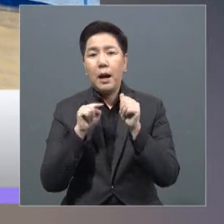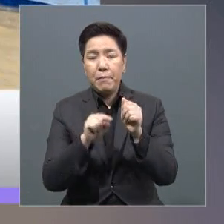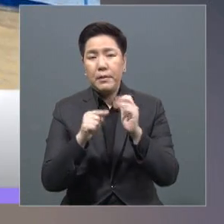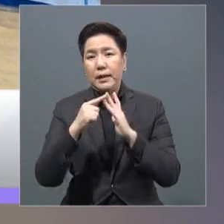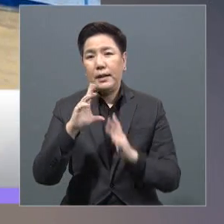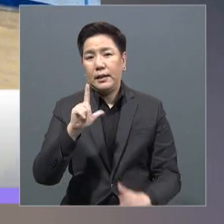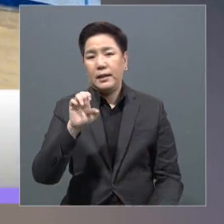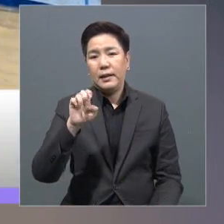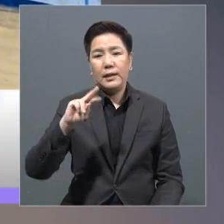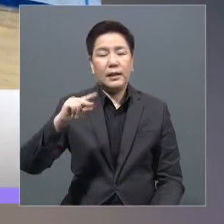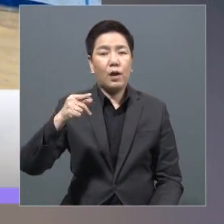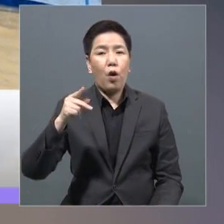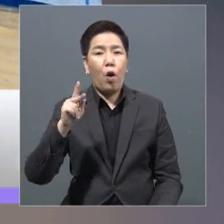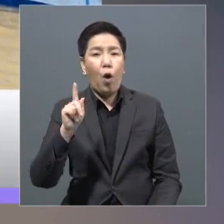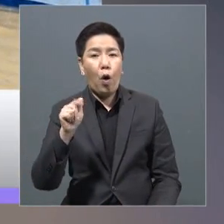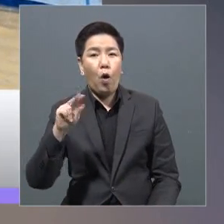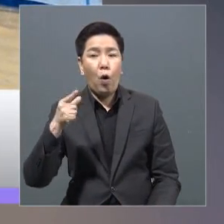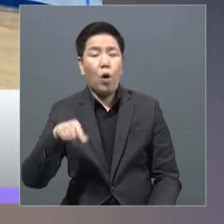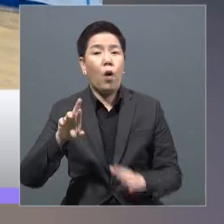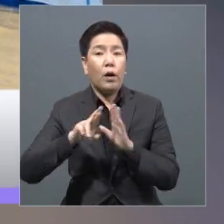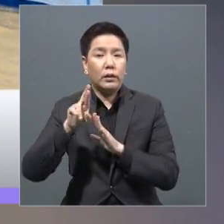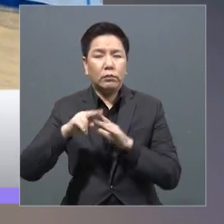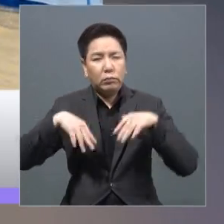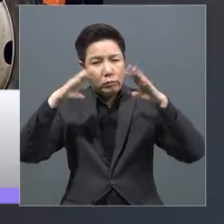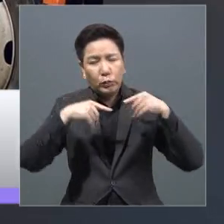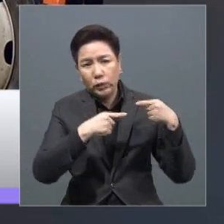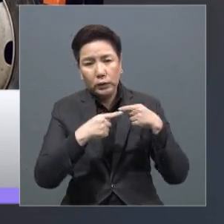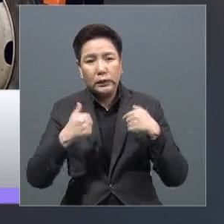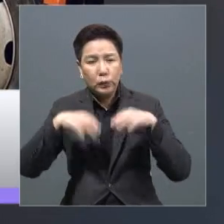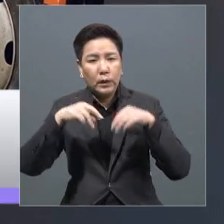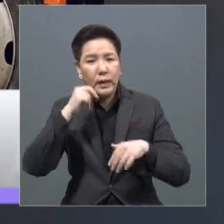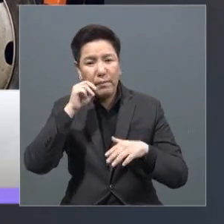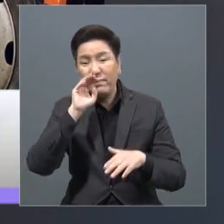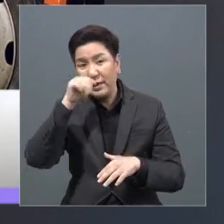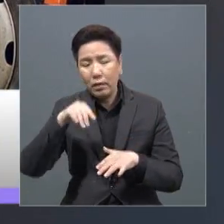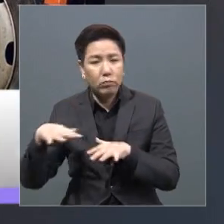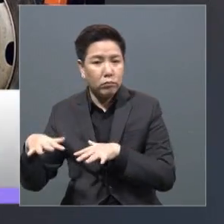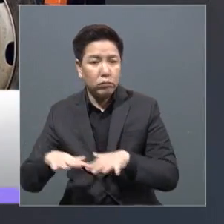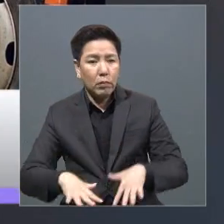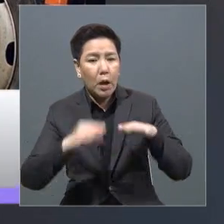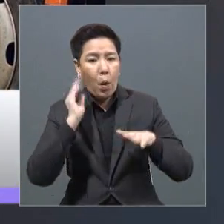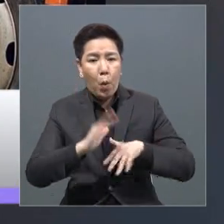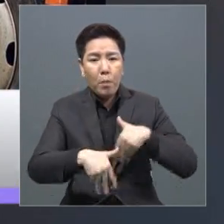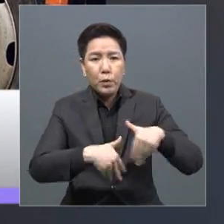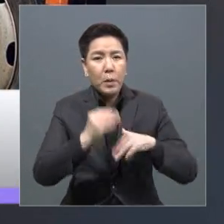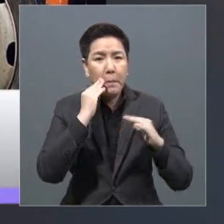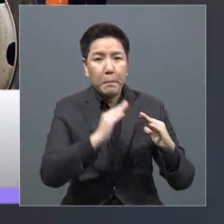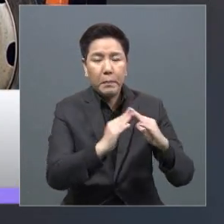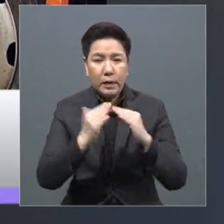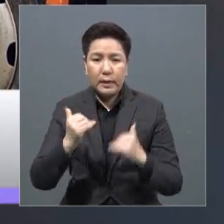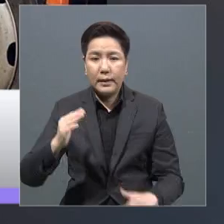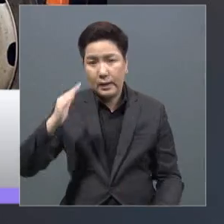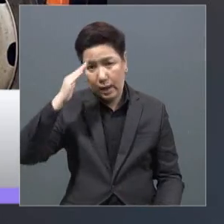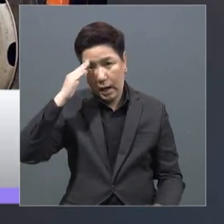จังหวัดเชียงรายครับมีฝนตกลงมาอย่างต่อเนื่องทำให้น้ำจากห้วยน้ำช้างไหลทะระเข้าท่วมบ้านเรือนประชาชนกองกำลัง